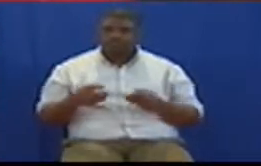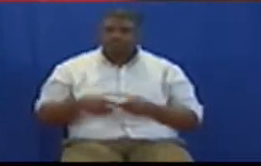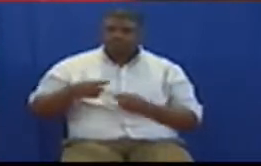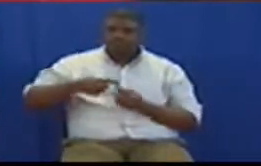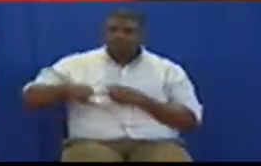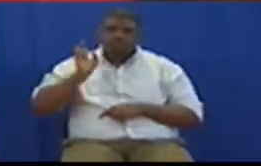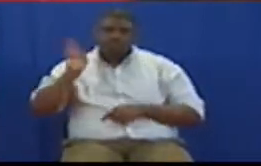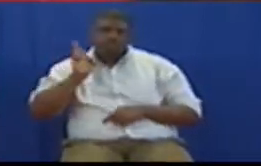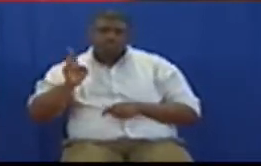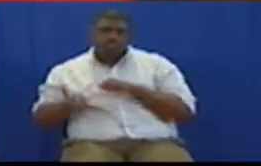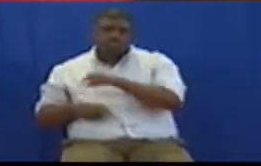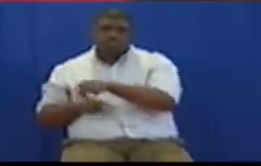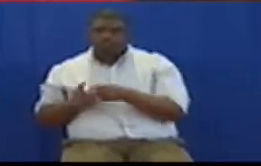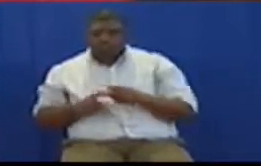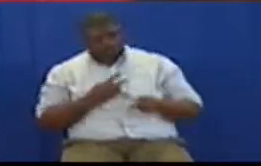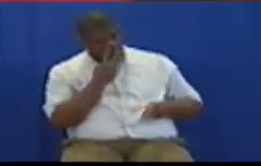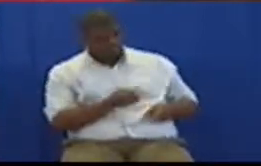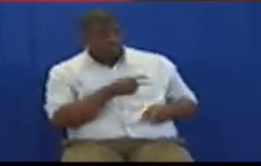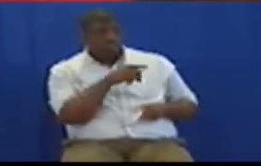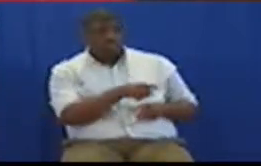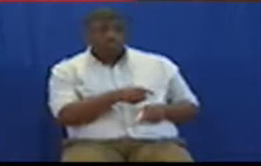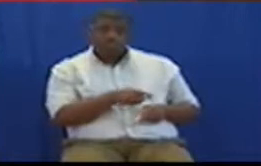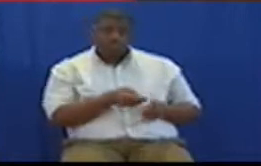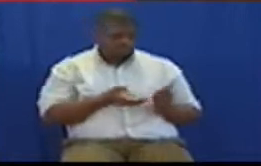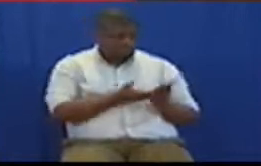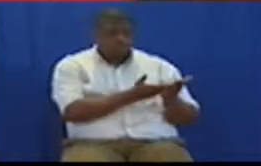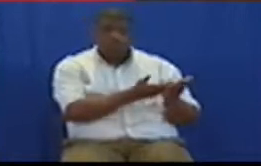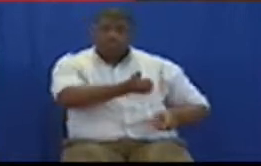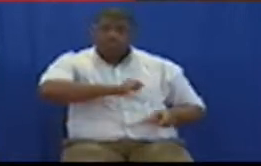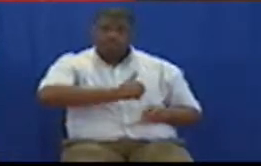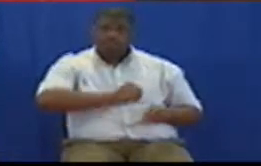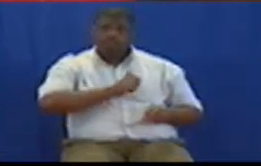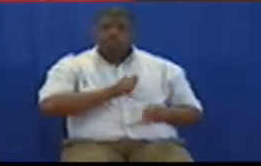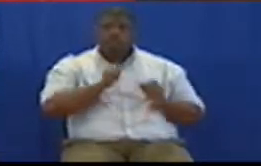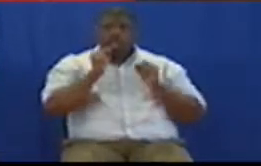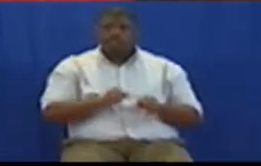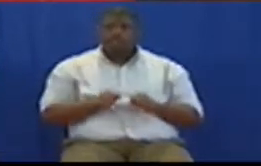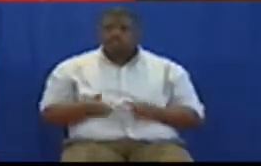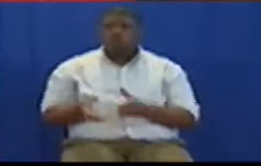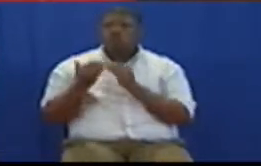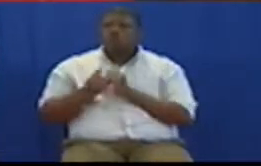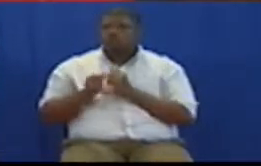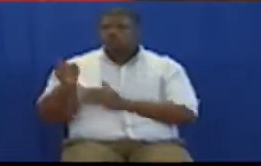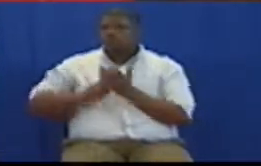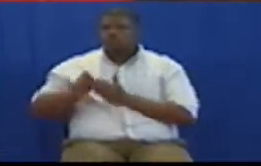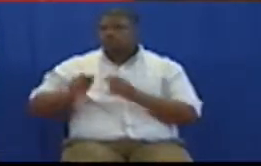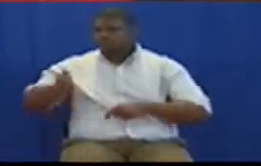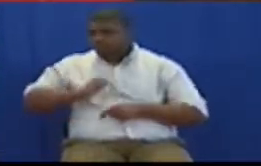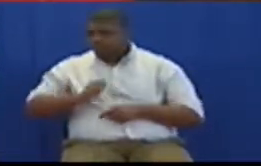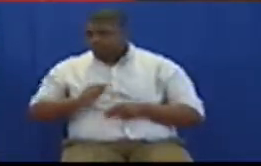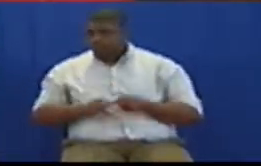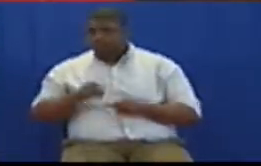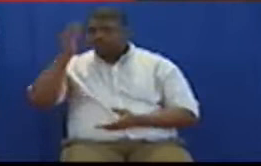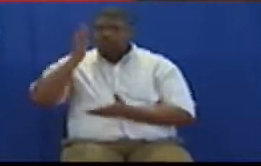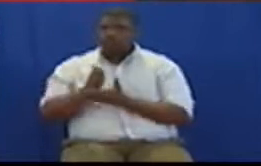na historia kwamba ionekane kwamba mswada binafsi, lazima wabunge wawe na uwezo wa kuandika miswada binafsi. Kazi ya mbunge